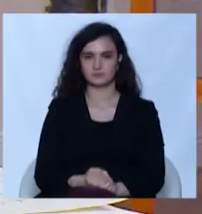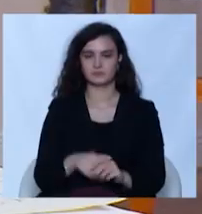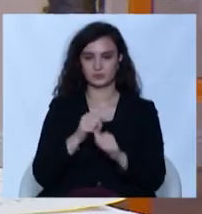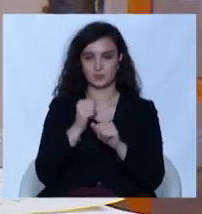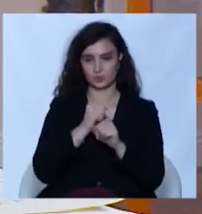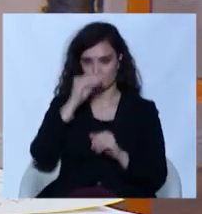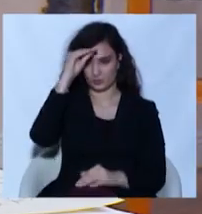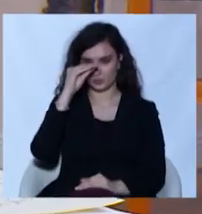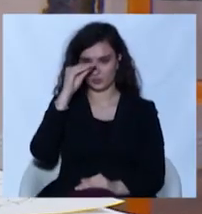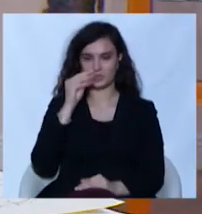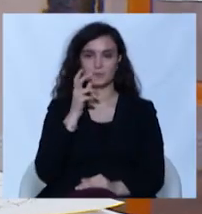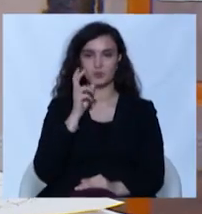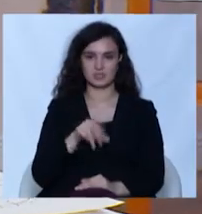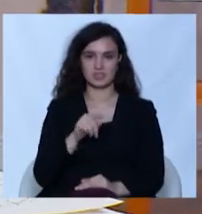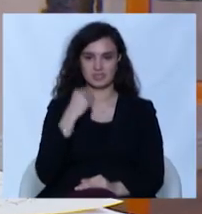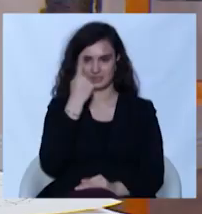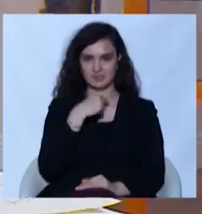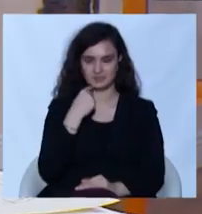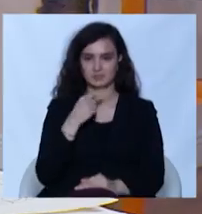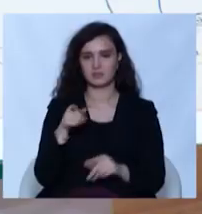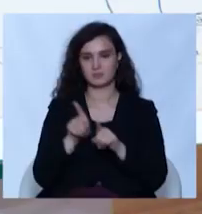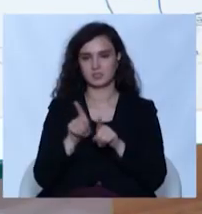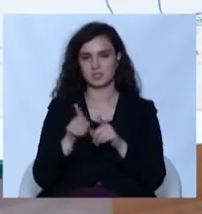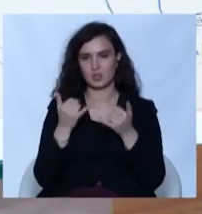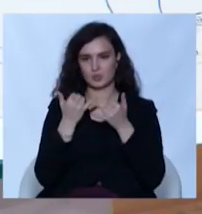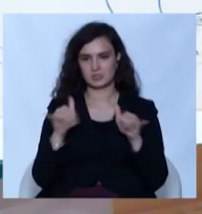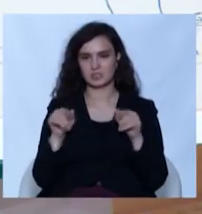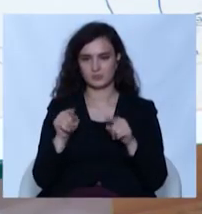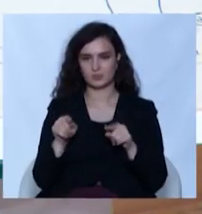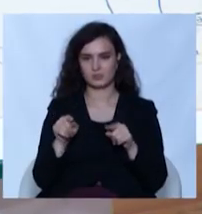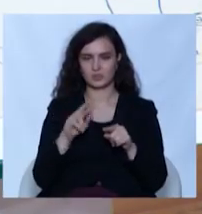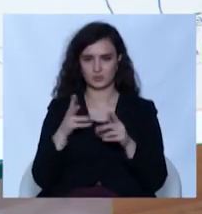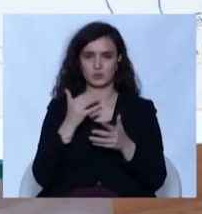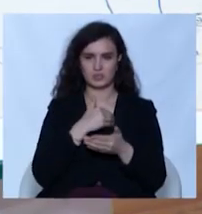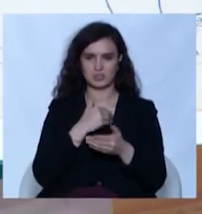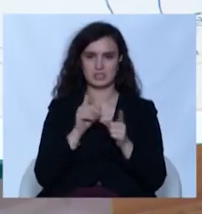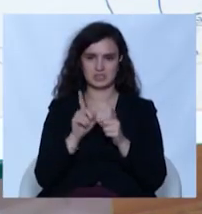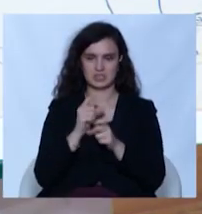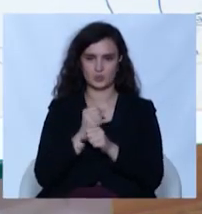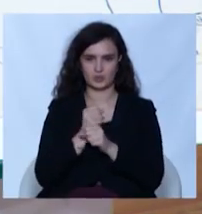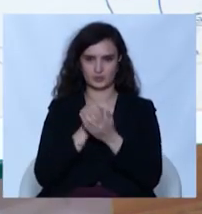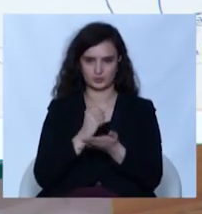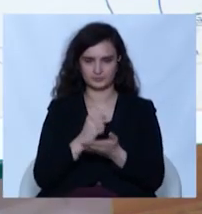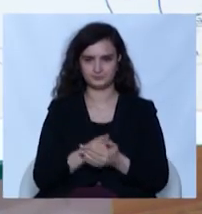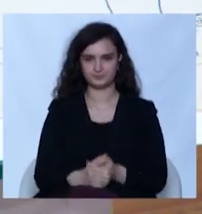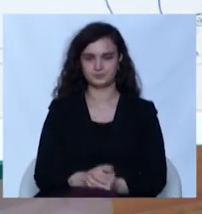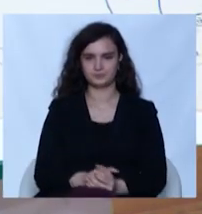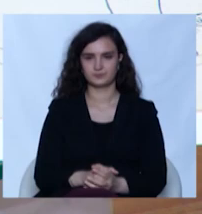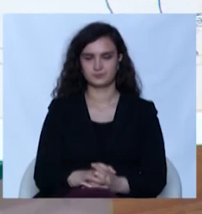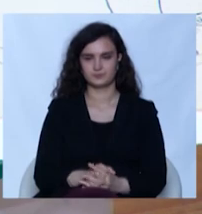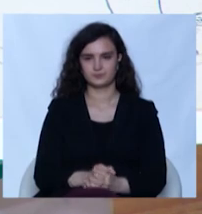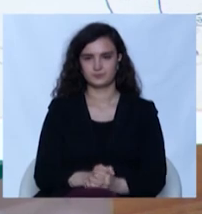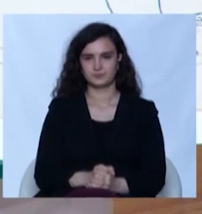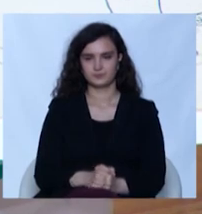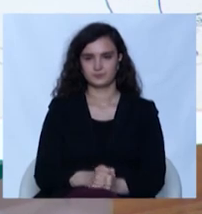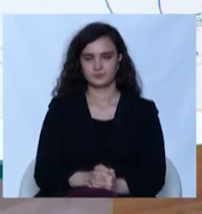ქუდი, მოწყენელია. ამას გაოცებულია და თუ გინდათ ესეთი თმები